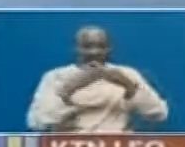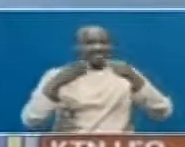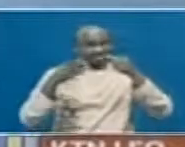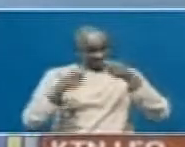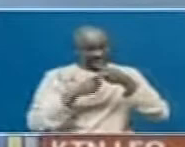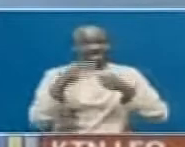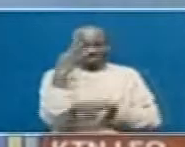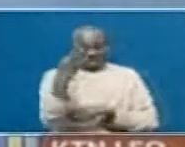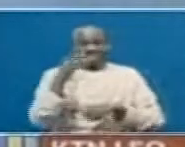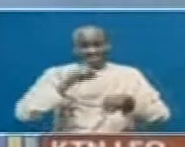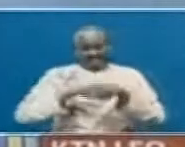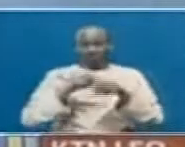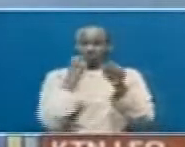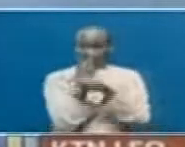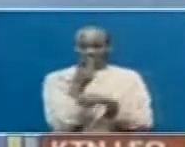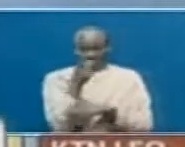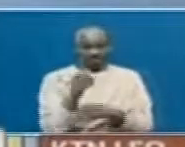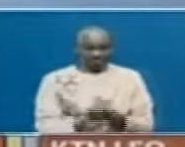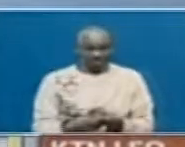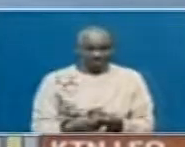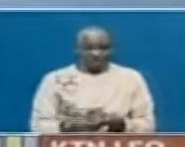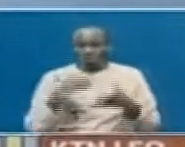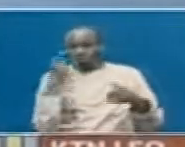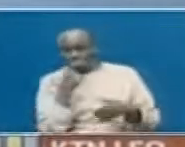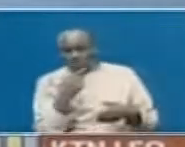1963 tarehe 12. Tumkaribishe rais chini ya